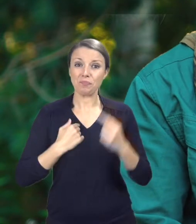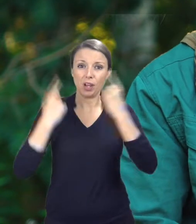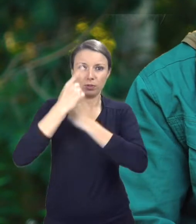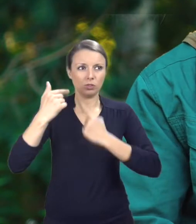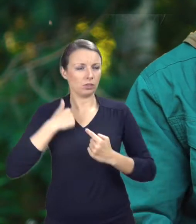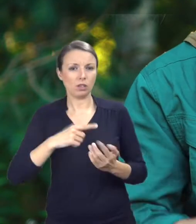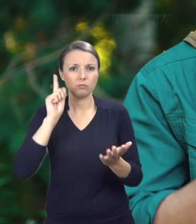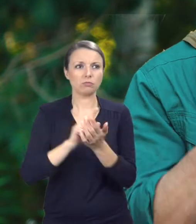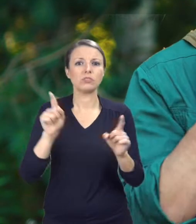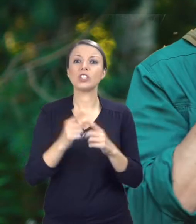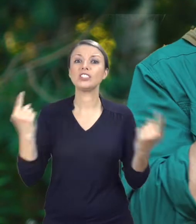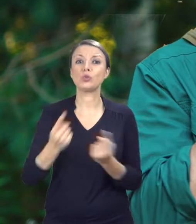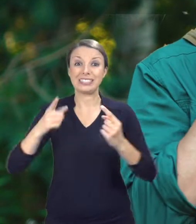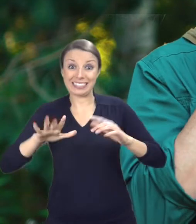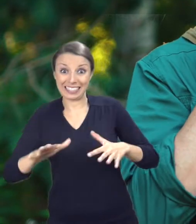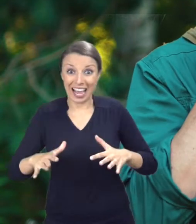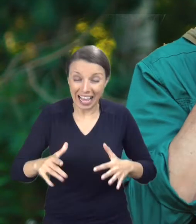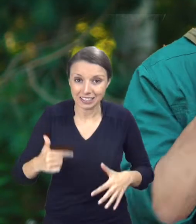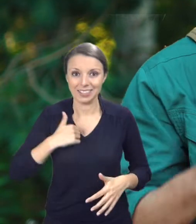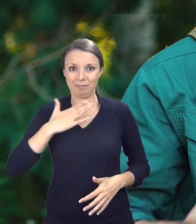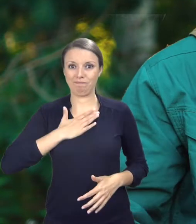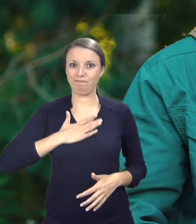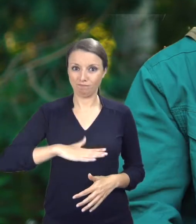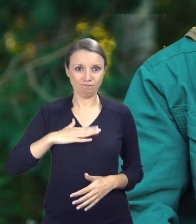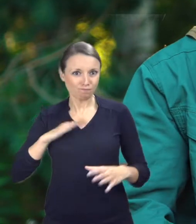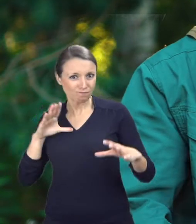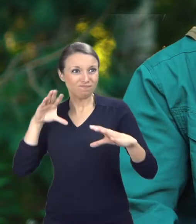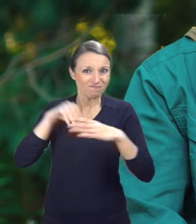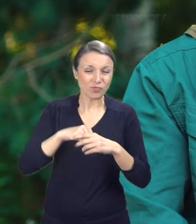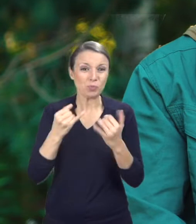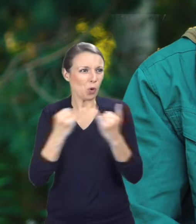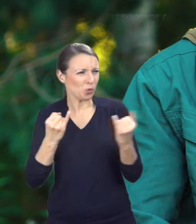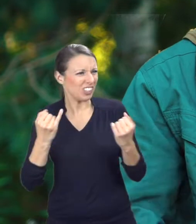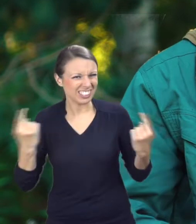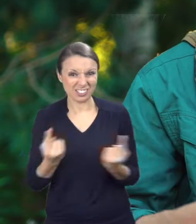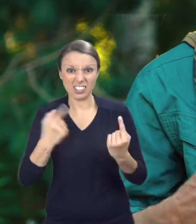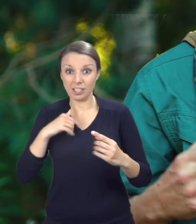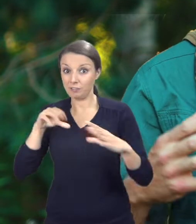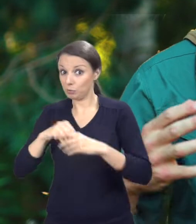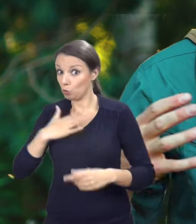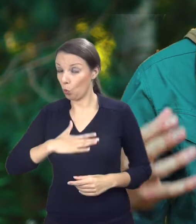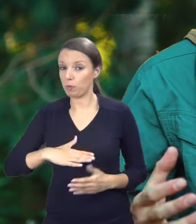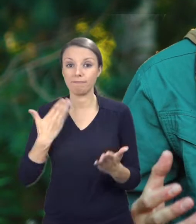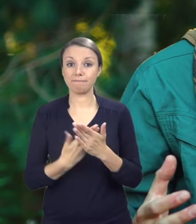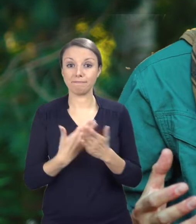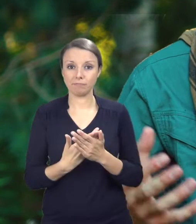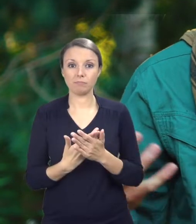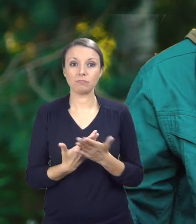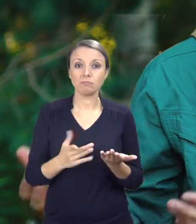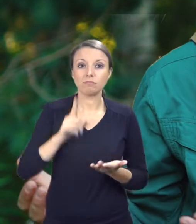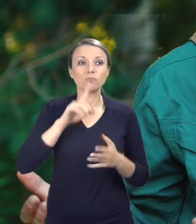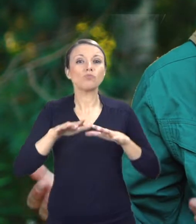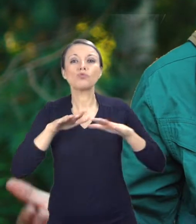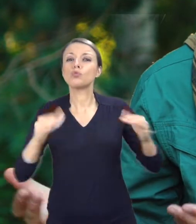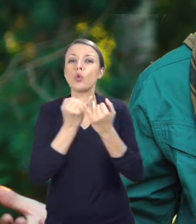takich sytuacjach stresowych lubię uczestniczyć w jakichś takich akcjach, to dlatego, że mnogość